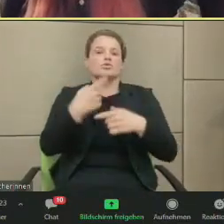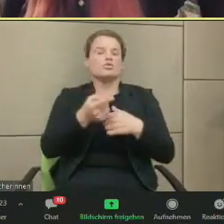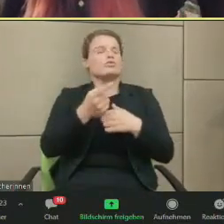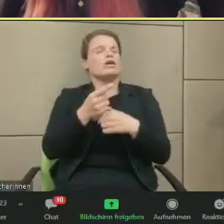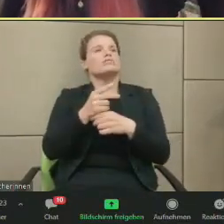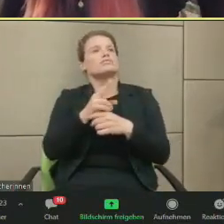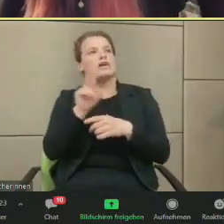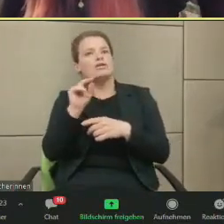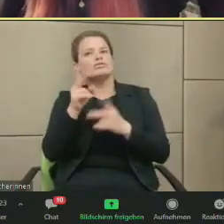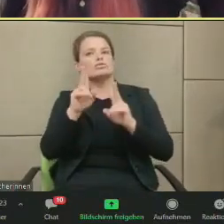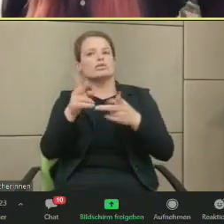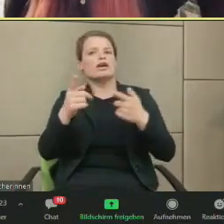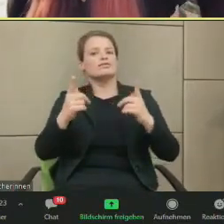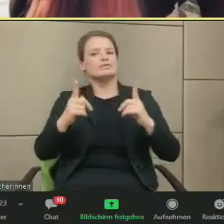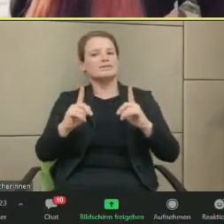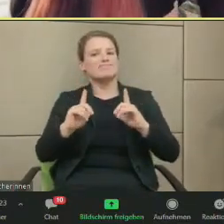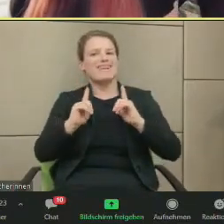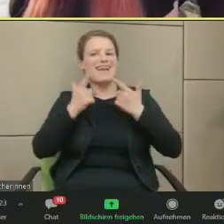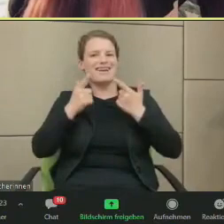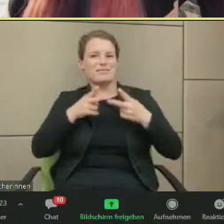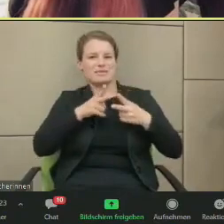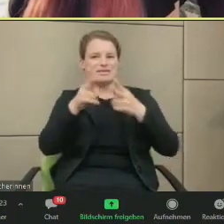begleiten. Und